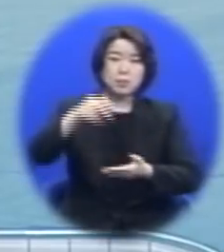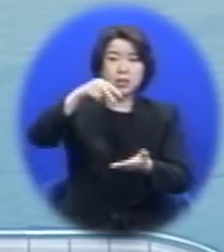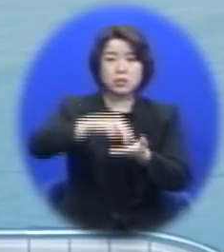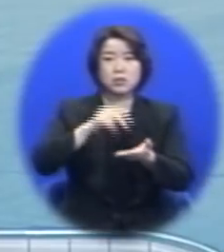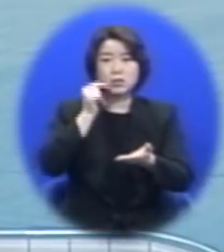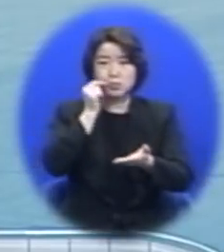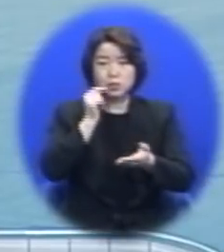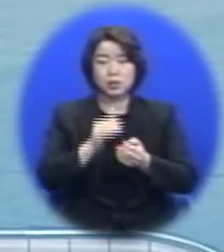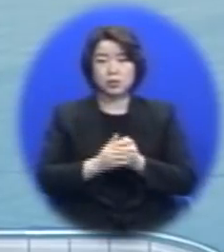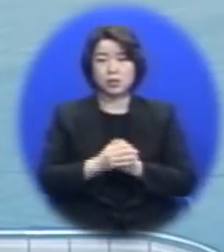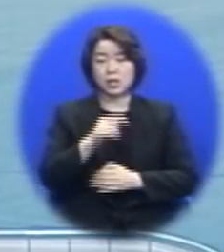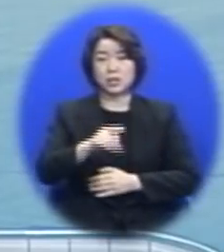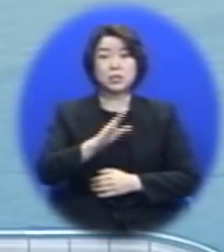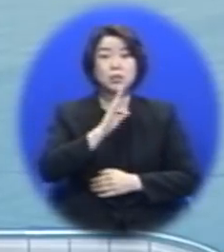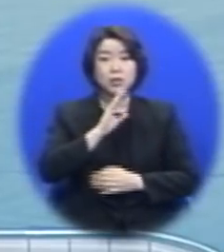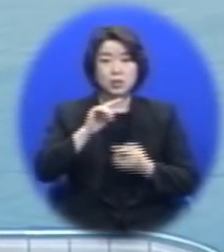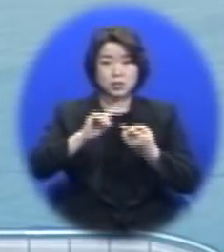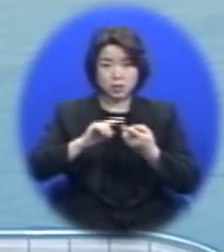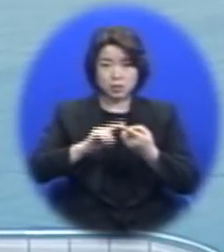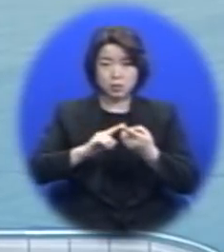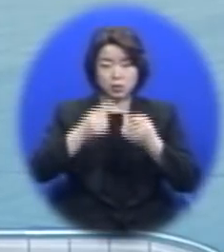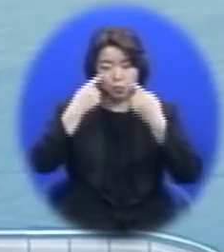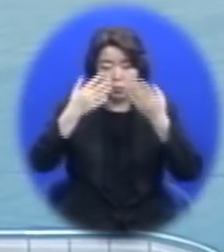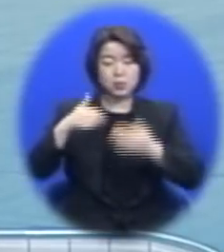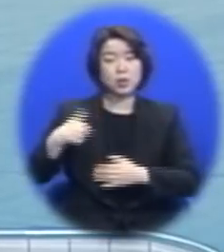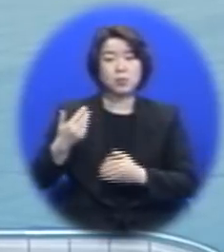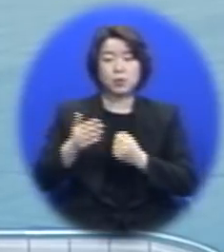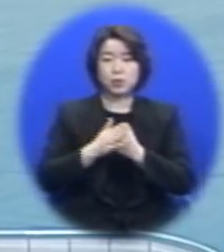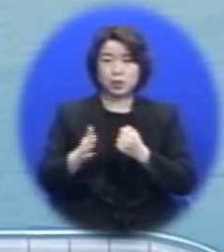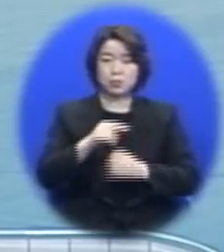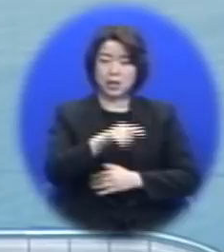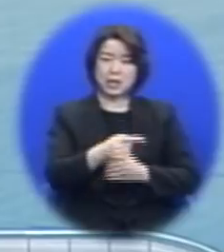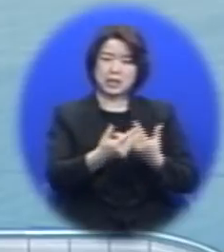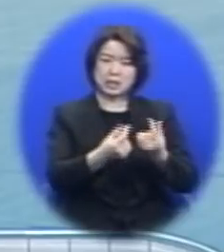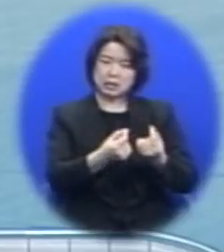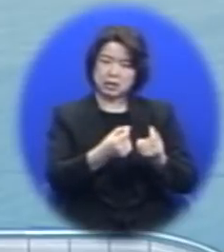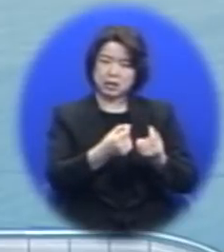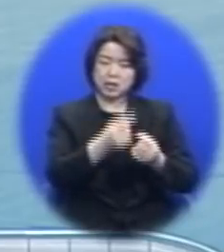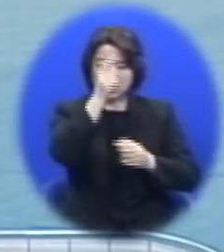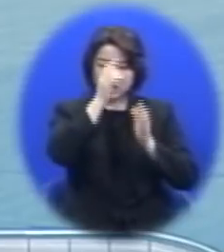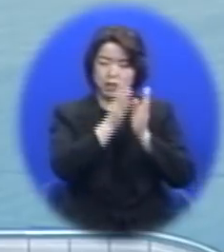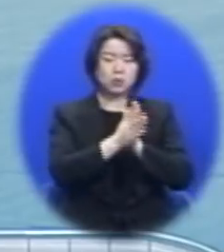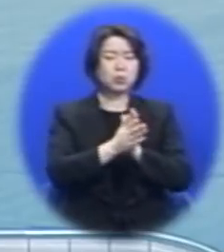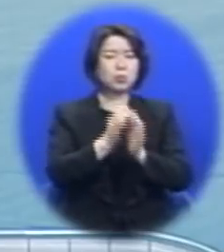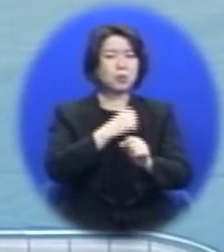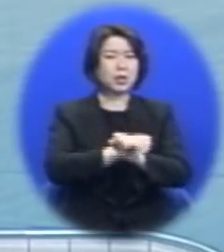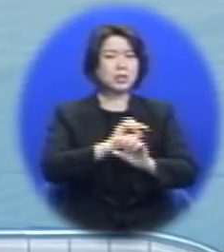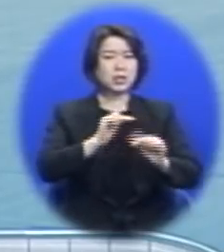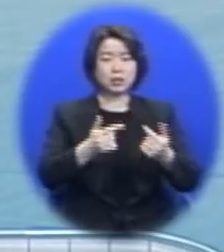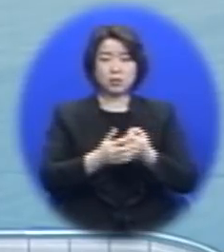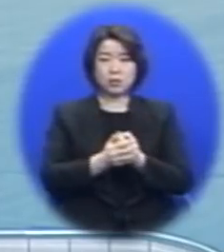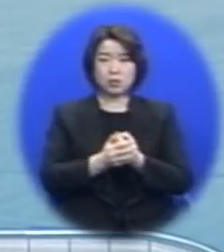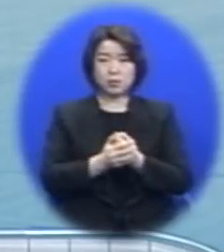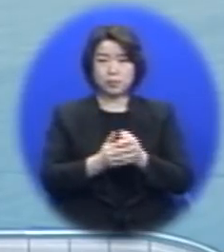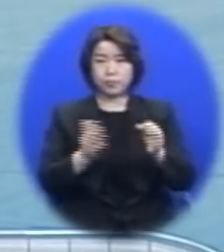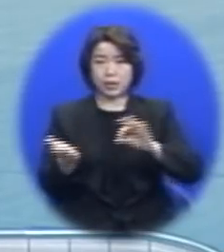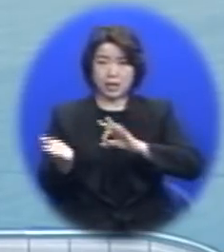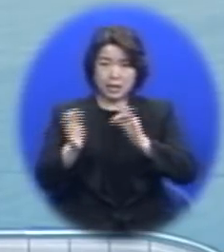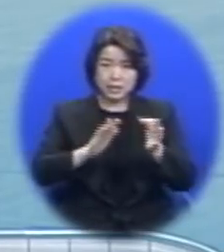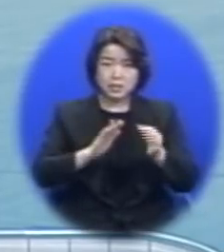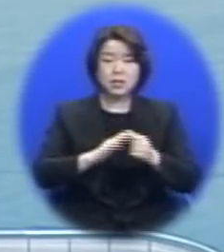그 사실을 분명히 알지 못하니까. 그러니까 이렇게 저렇게 기도를 못하는 거예요. 에스겔 선지자에게